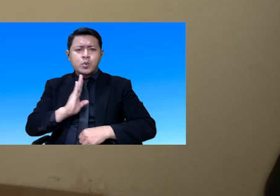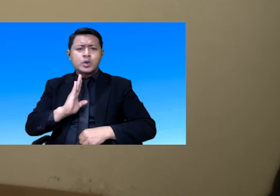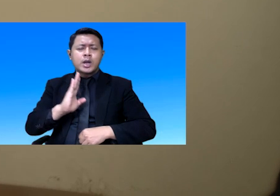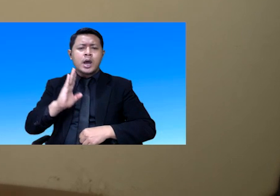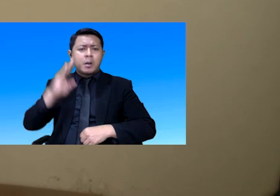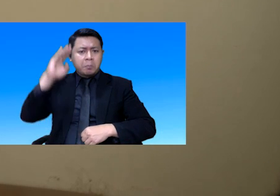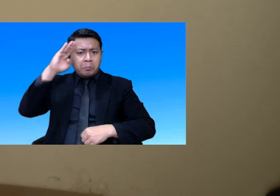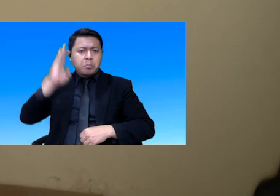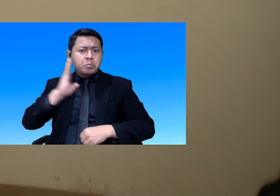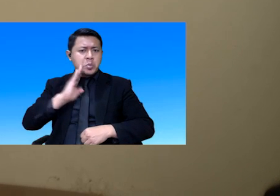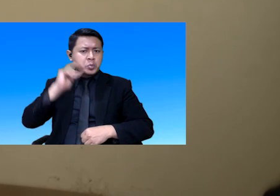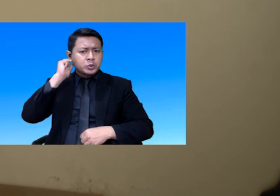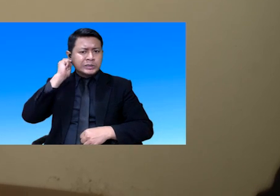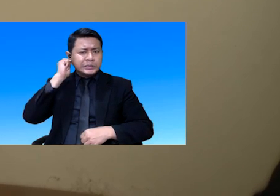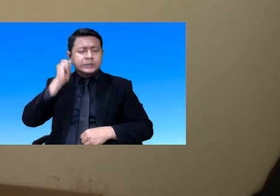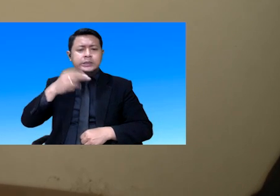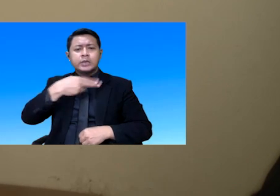Indonesia.